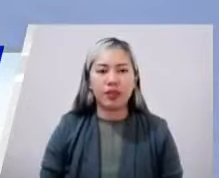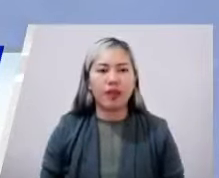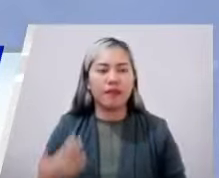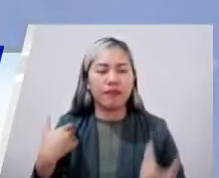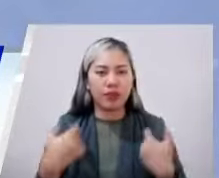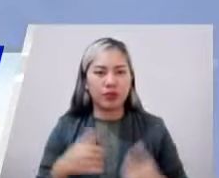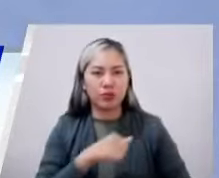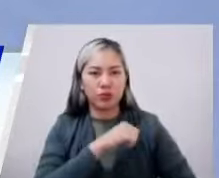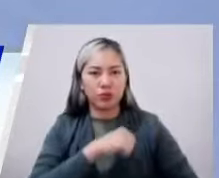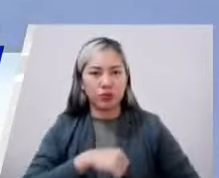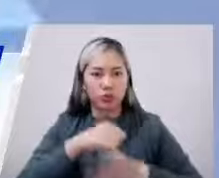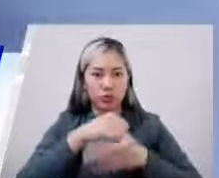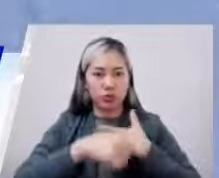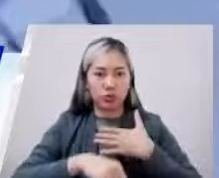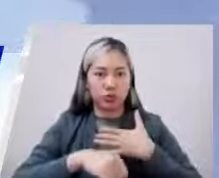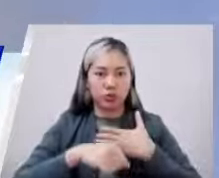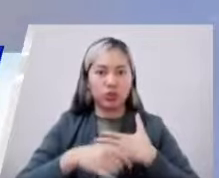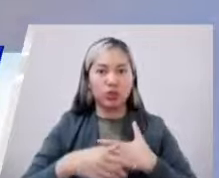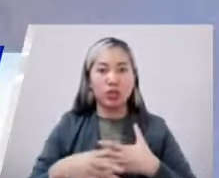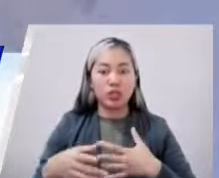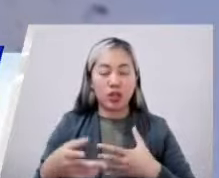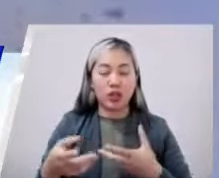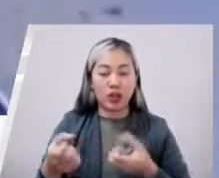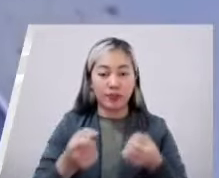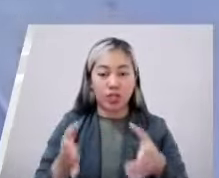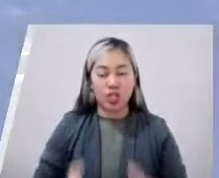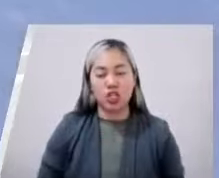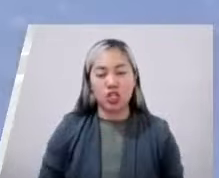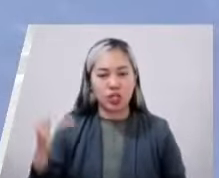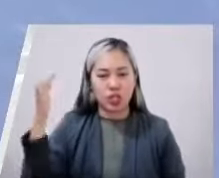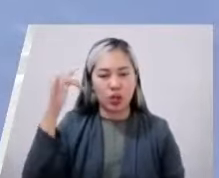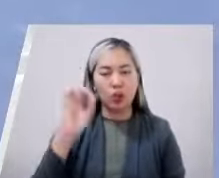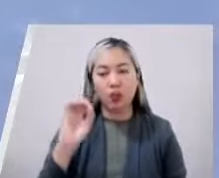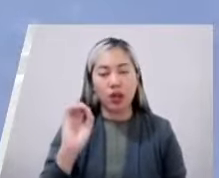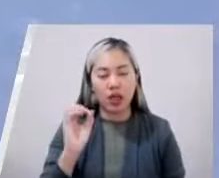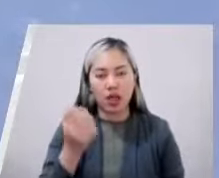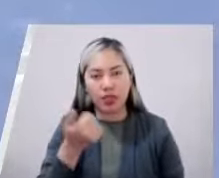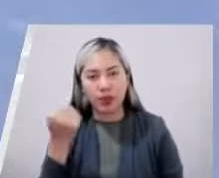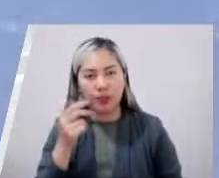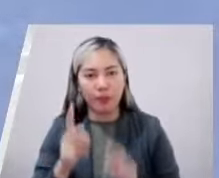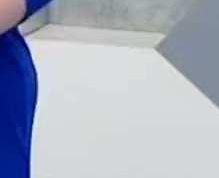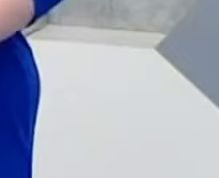kamay ang piloto. Wala nang iba pang nasugatan sa insidente.